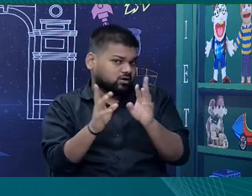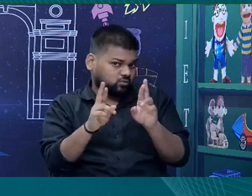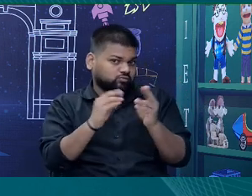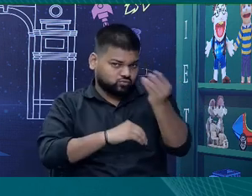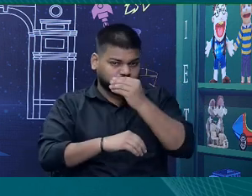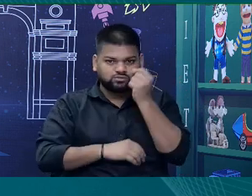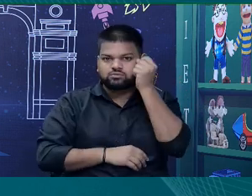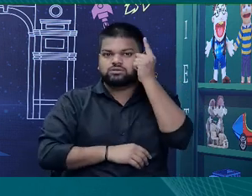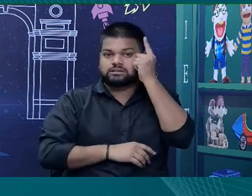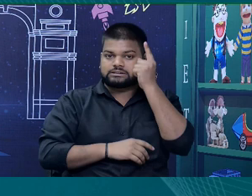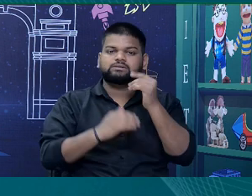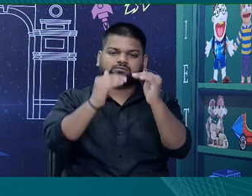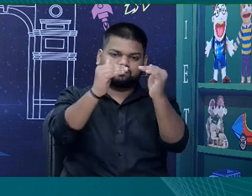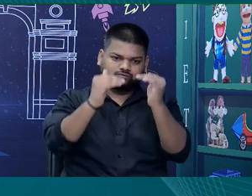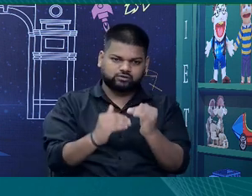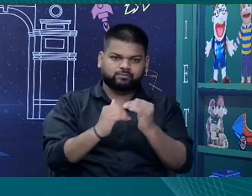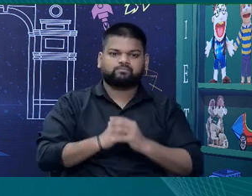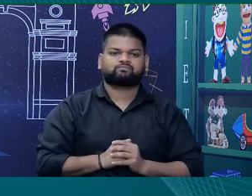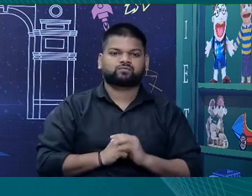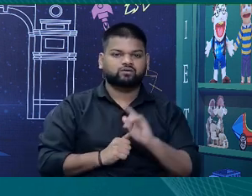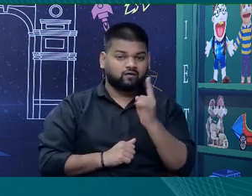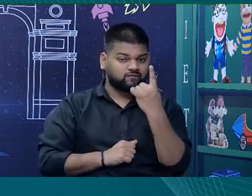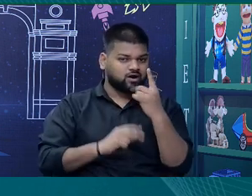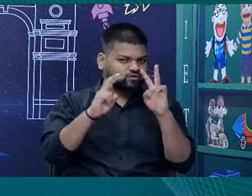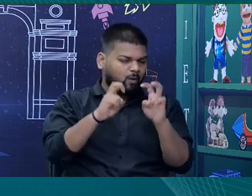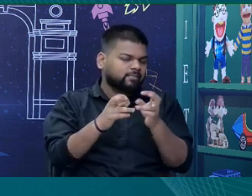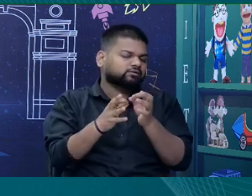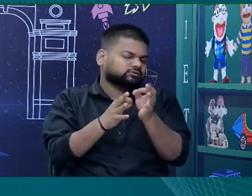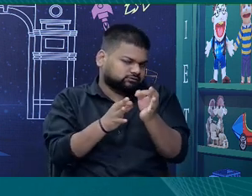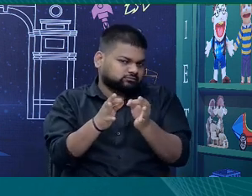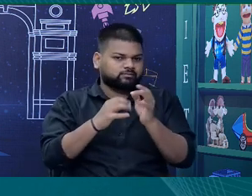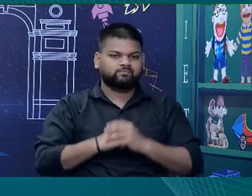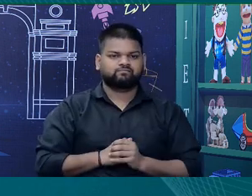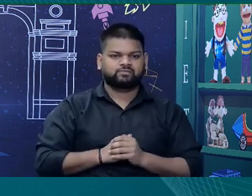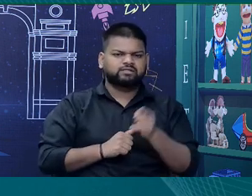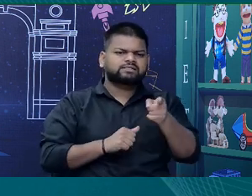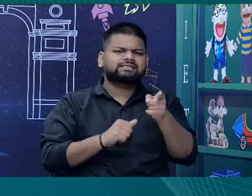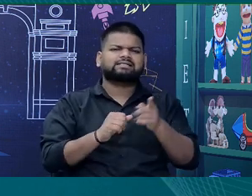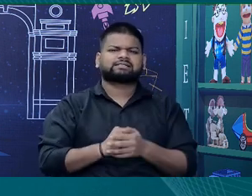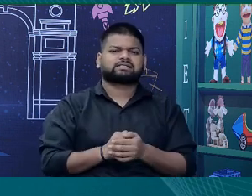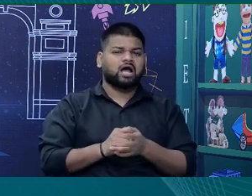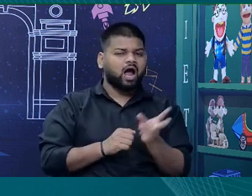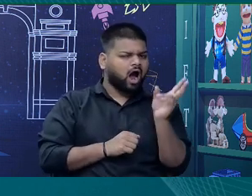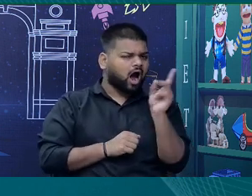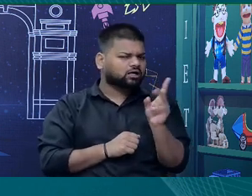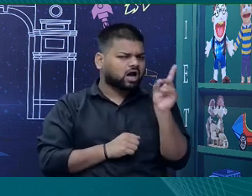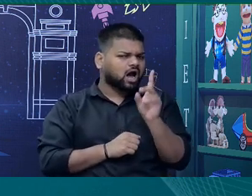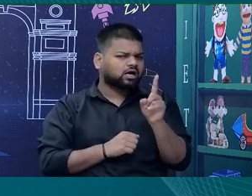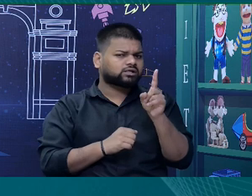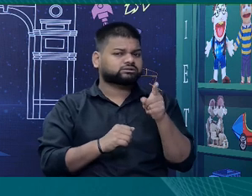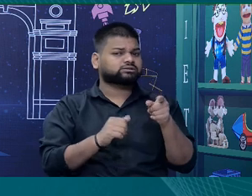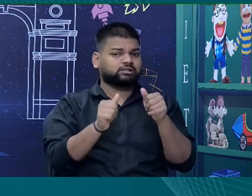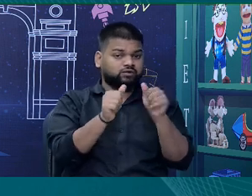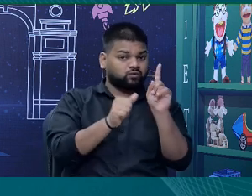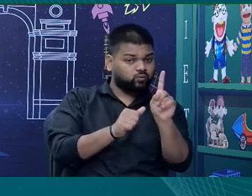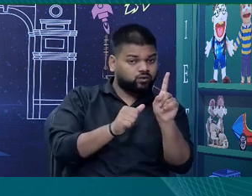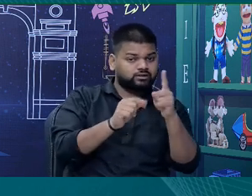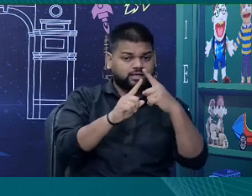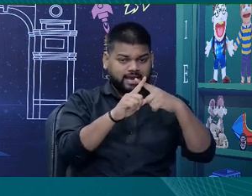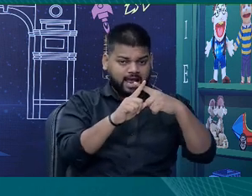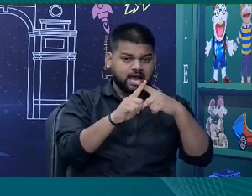को अच्छी तरह समझते हैं की हो आर एक्सप्रेशंस फॉर्म्ड इसको समझने के लिए हम बच्चों को